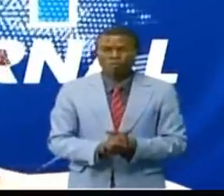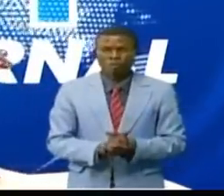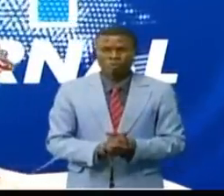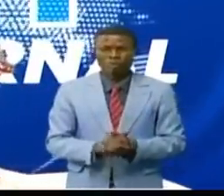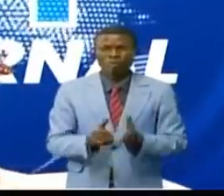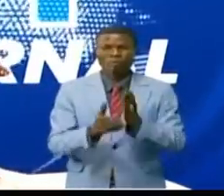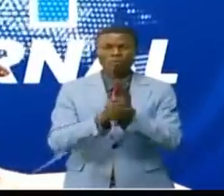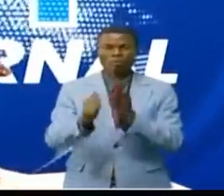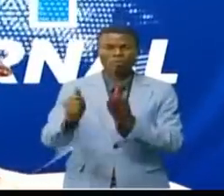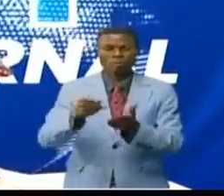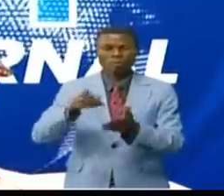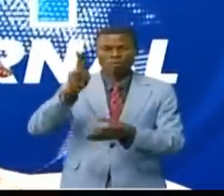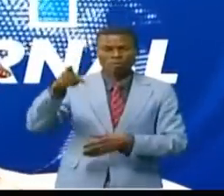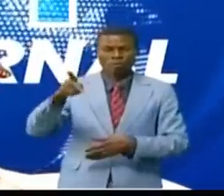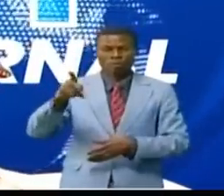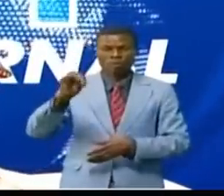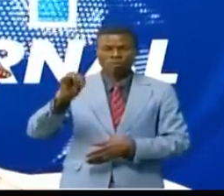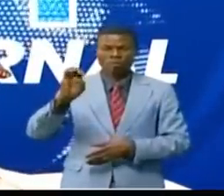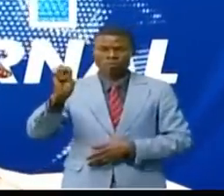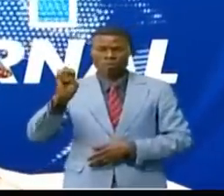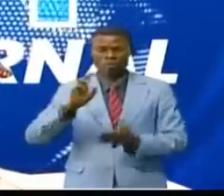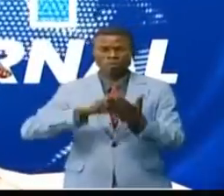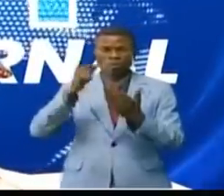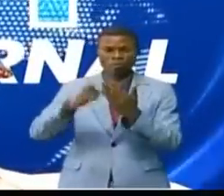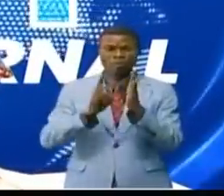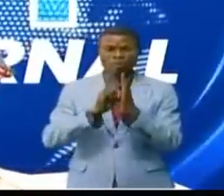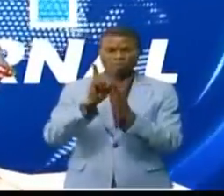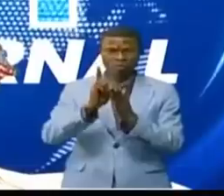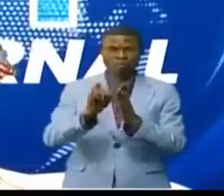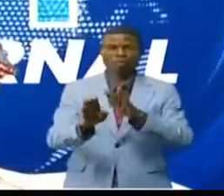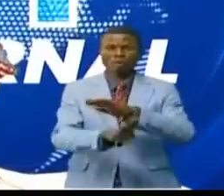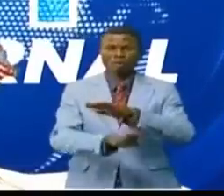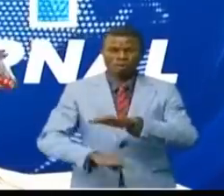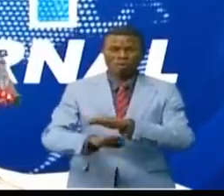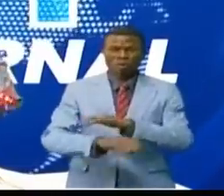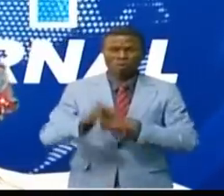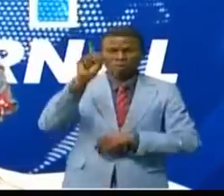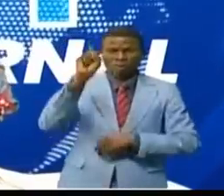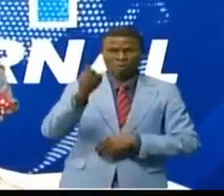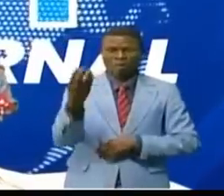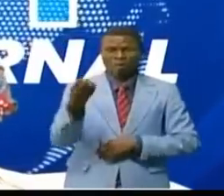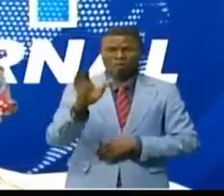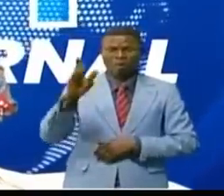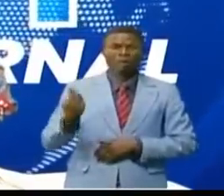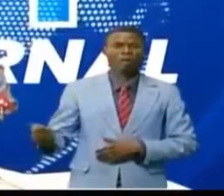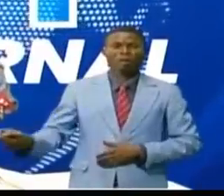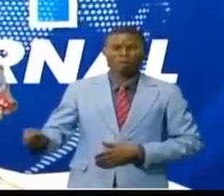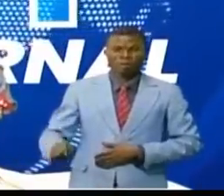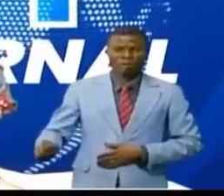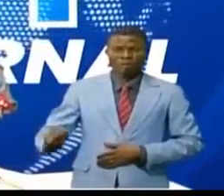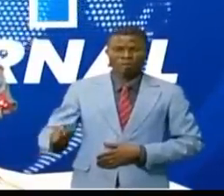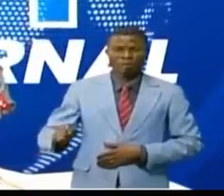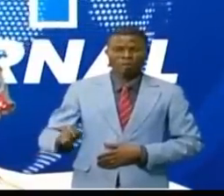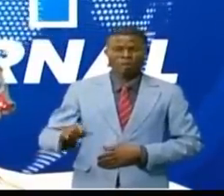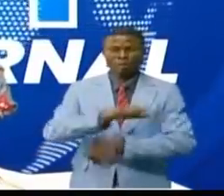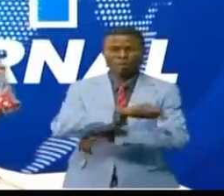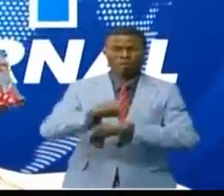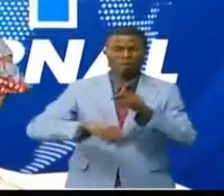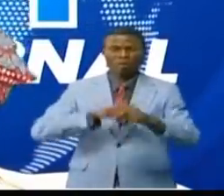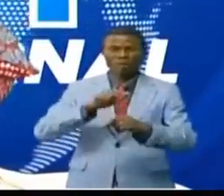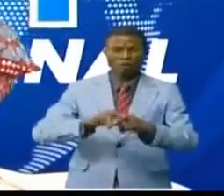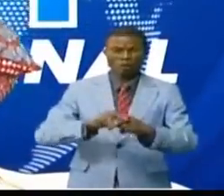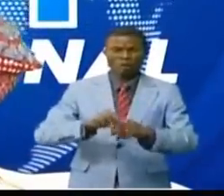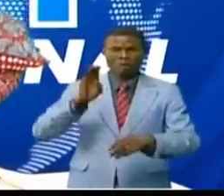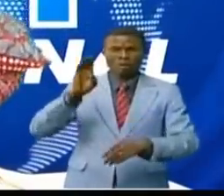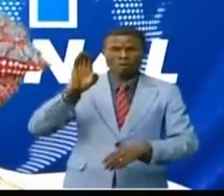Préqualification des PME pour la mise en œuvre du programme de développement à la base de 145 territoires. territoire. Le bureau central de coordination